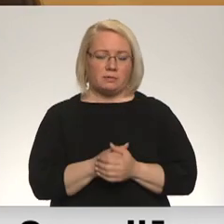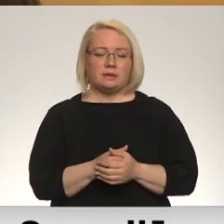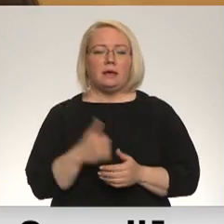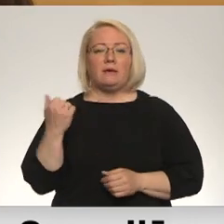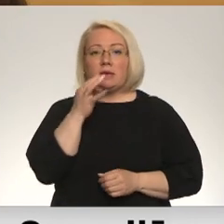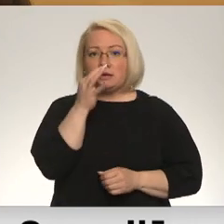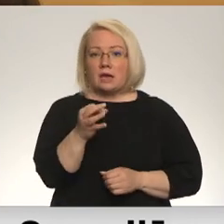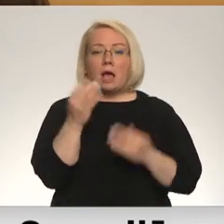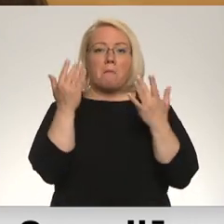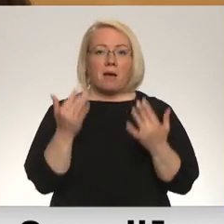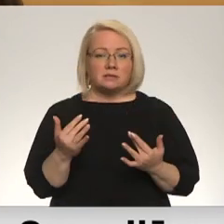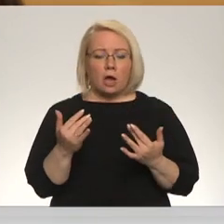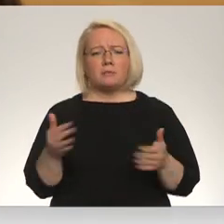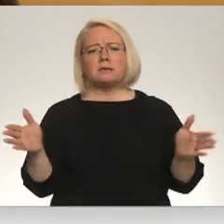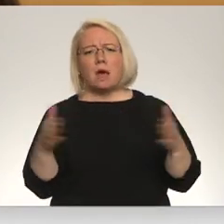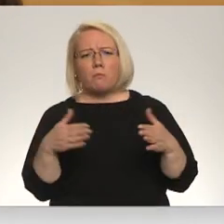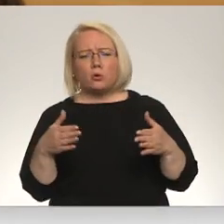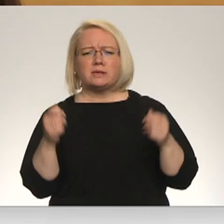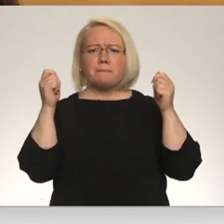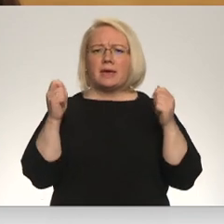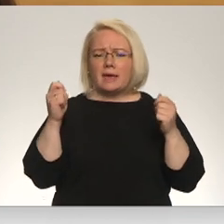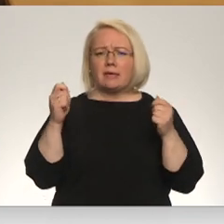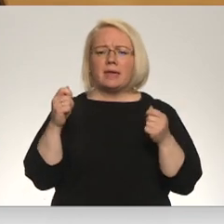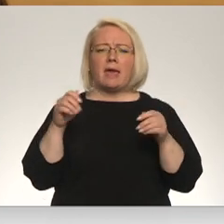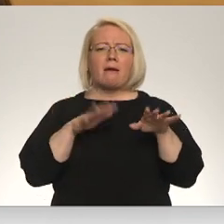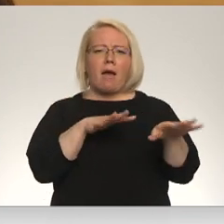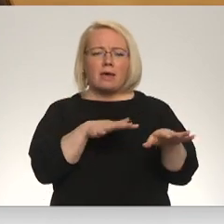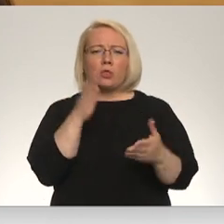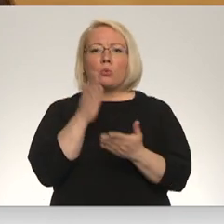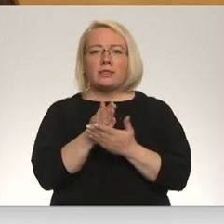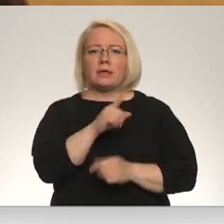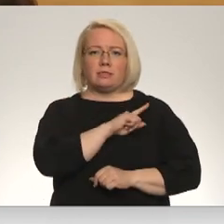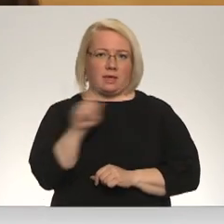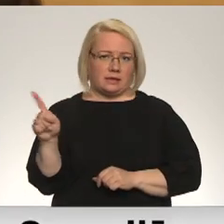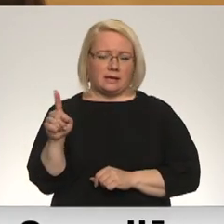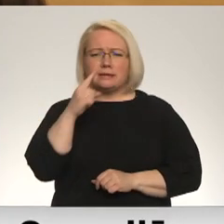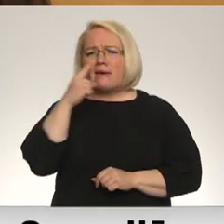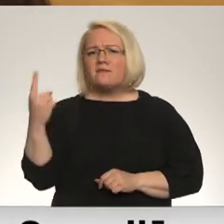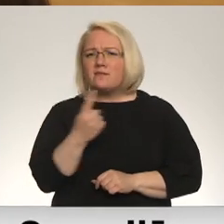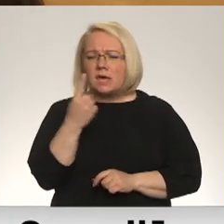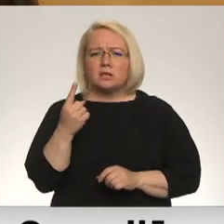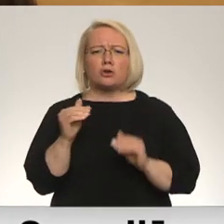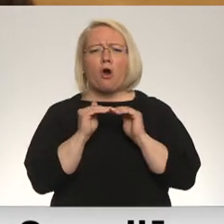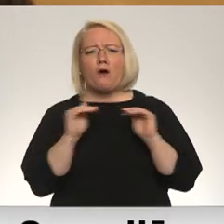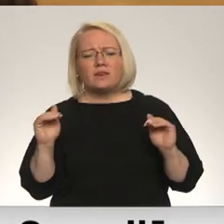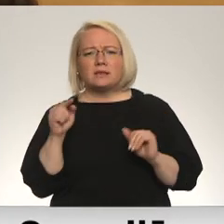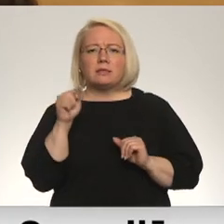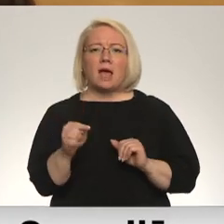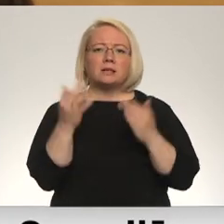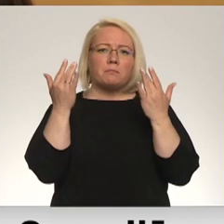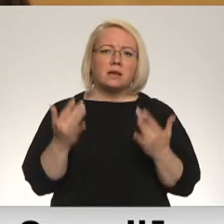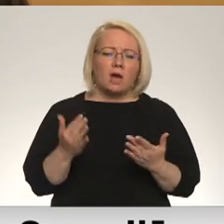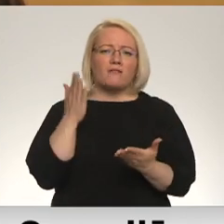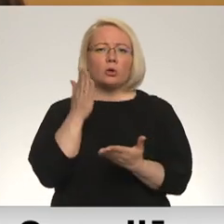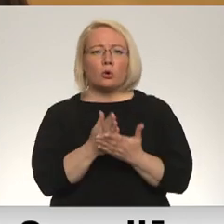Pasākumi, sapulces, piketi, gājieni notikt nedrīkst. Tātad neviens oficiāls šāds pasākums vai notikums